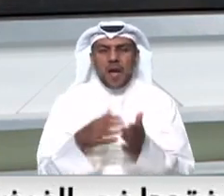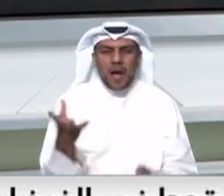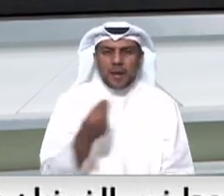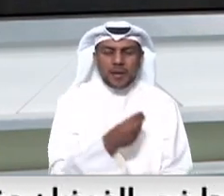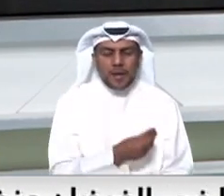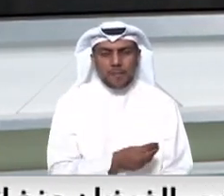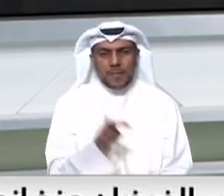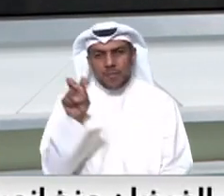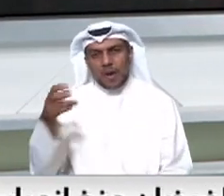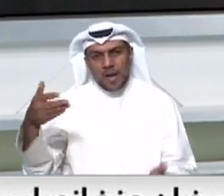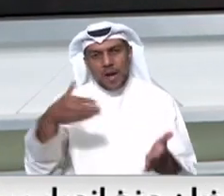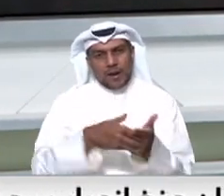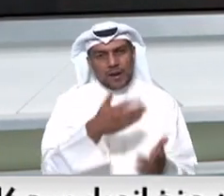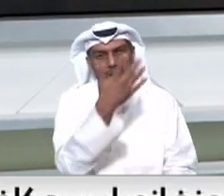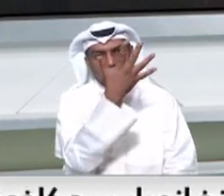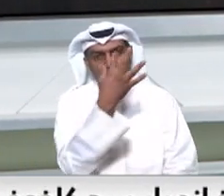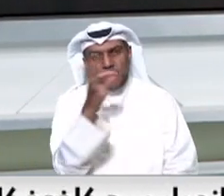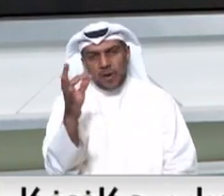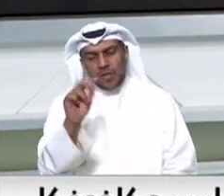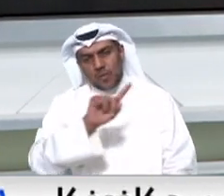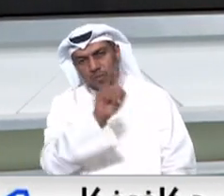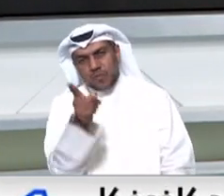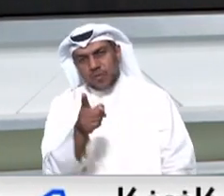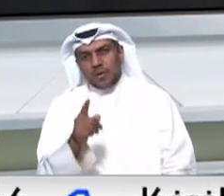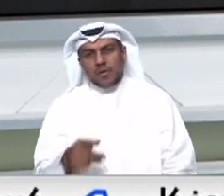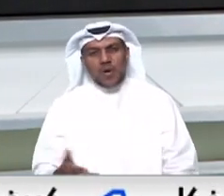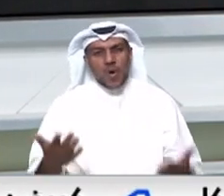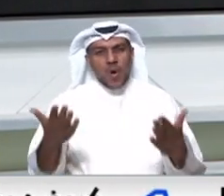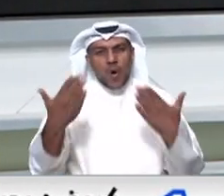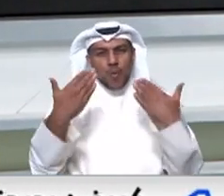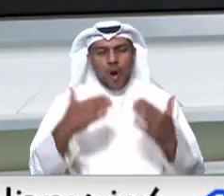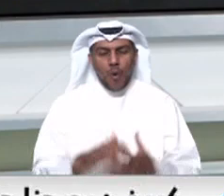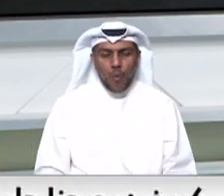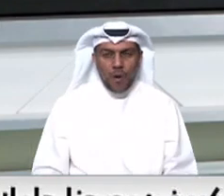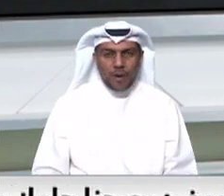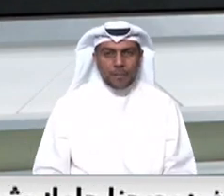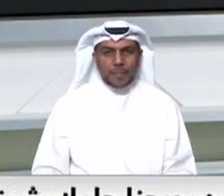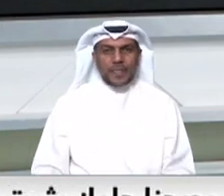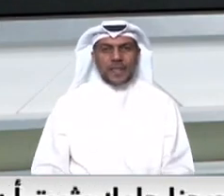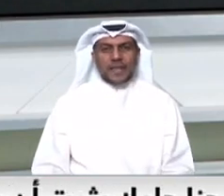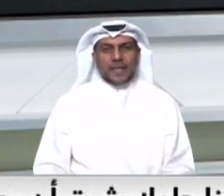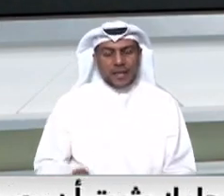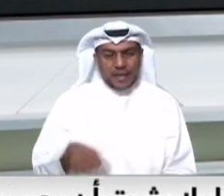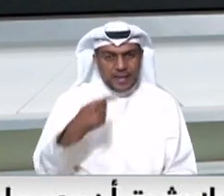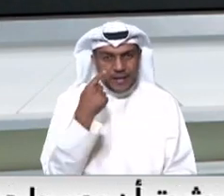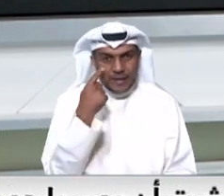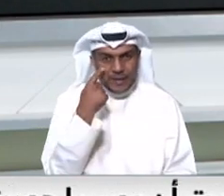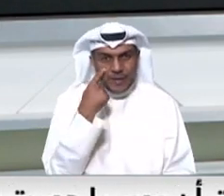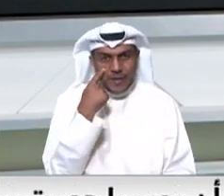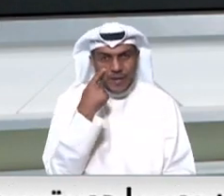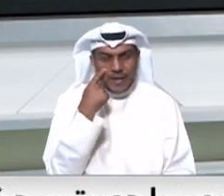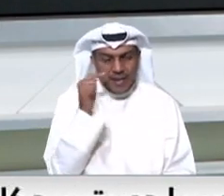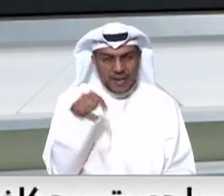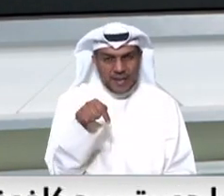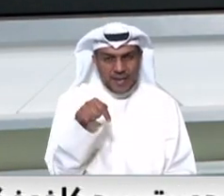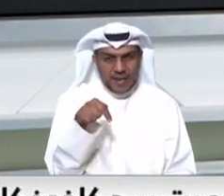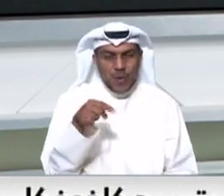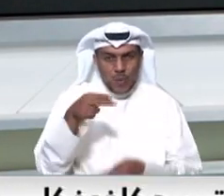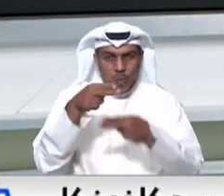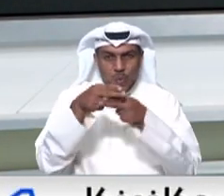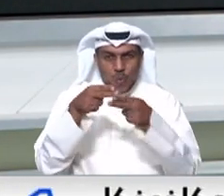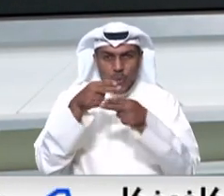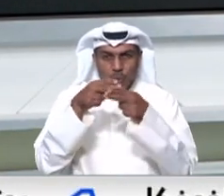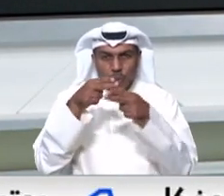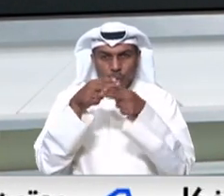ما بين 8 إلى 35 كيلومتر في الساعة. الأجواء المتوقعة خلال أو الأجواء الحالية في مدينة